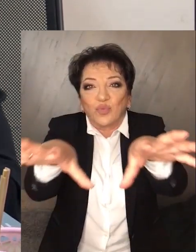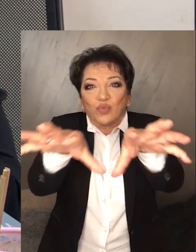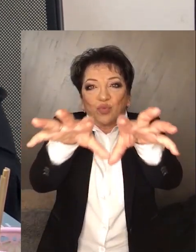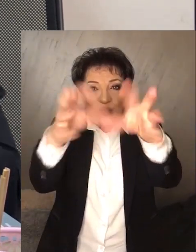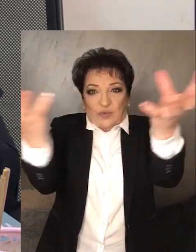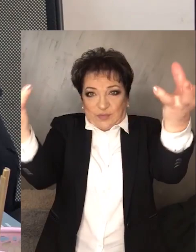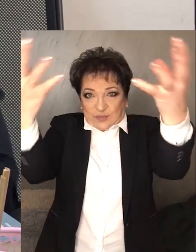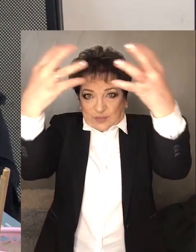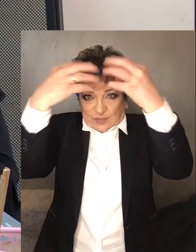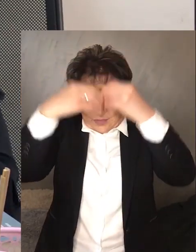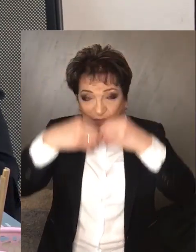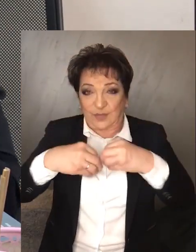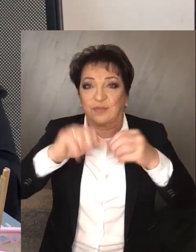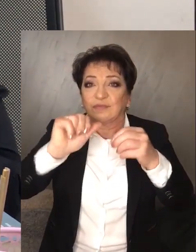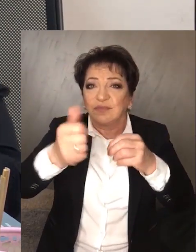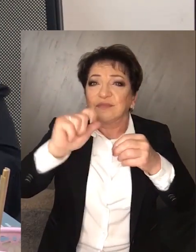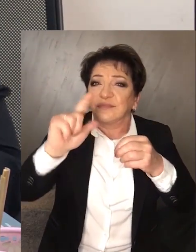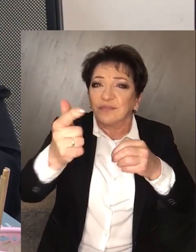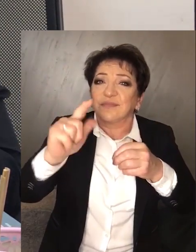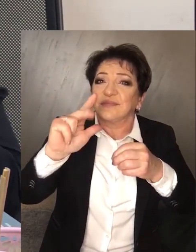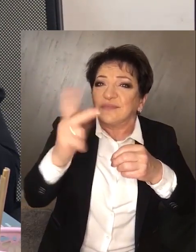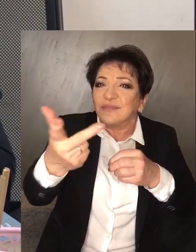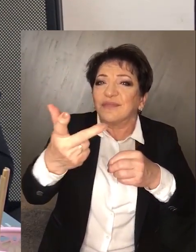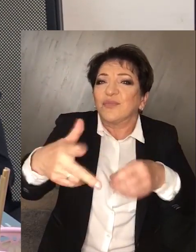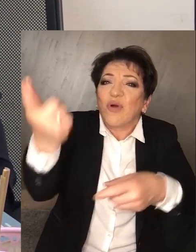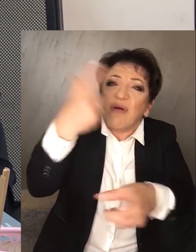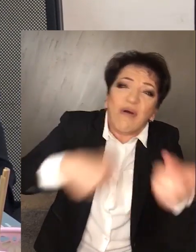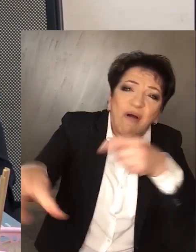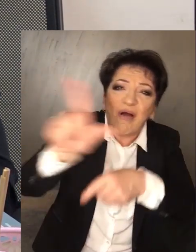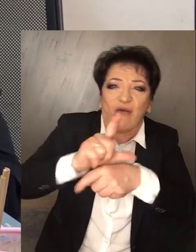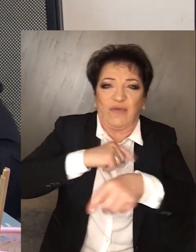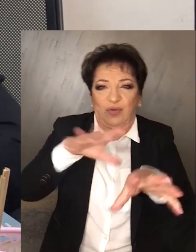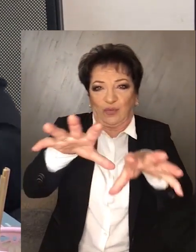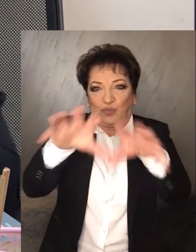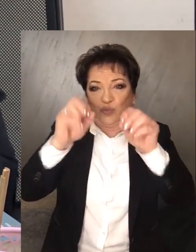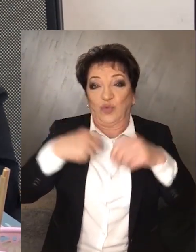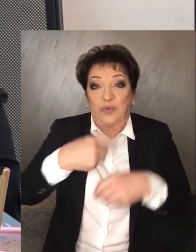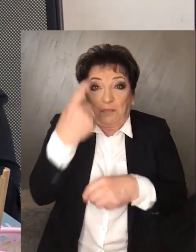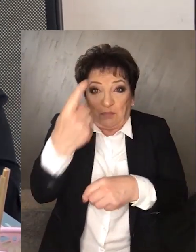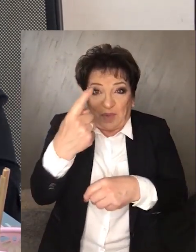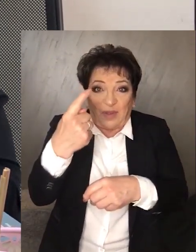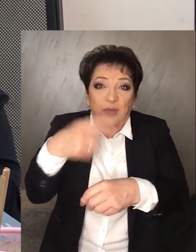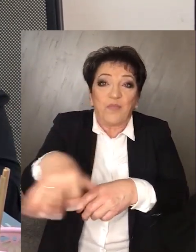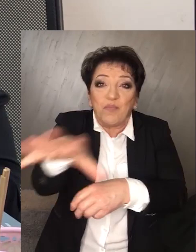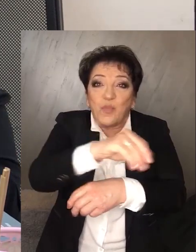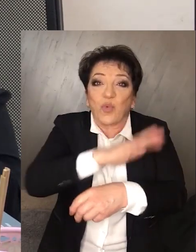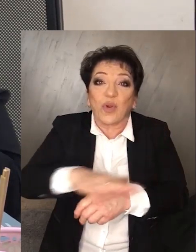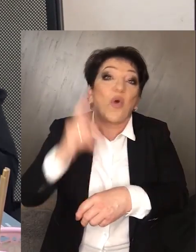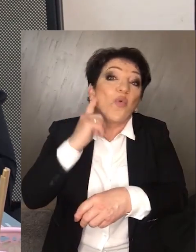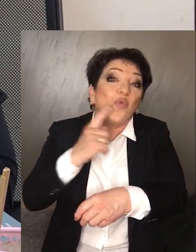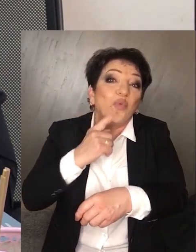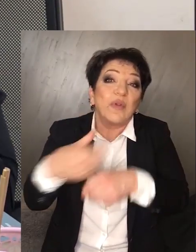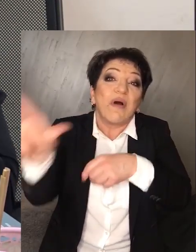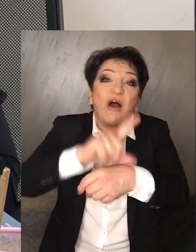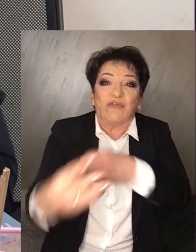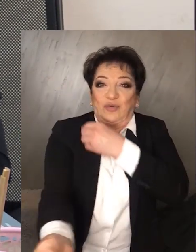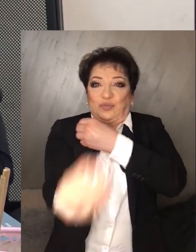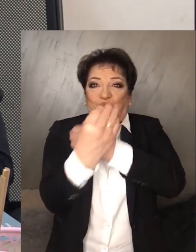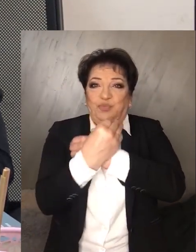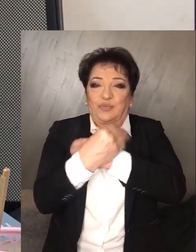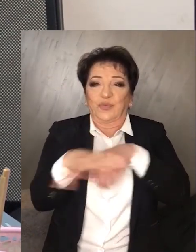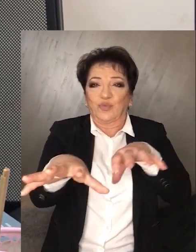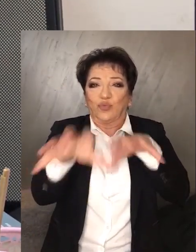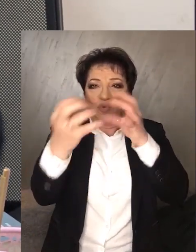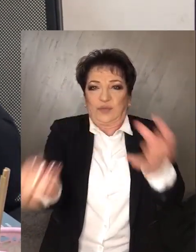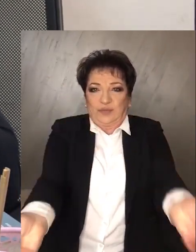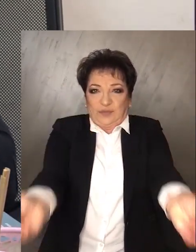եմ, իրանցից ստանում եմ լիքը, երբ որ ես տալիս եմ, իրանք ինձ կրկնակի ու եռակի են տալիս, ես մենակ եմ, ես